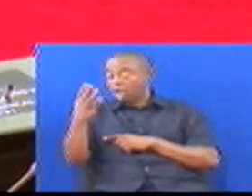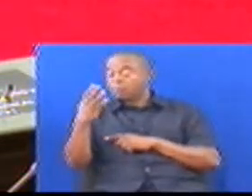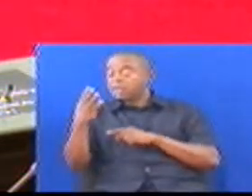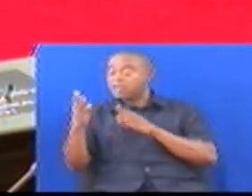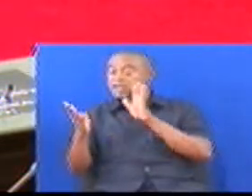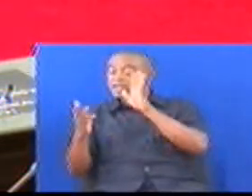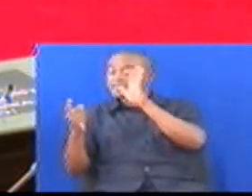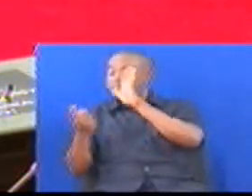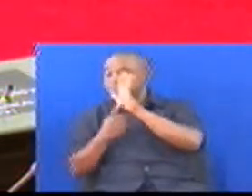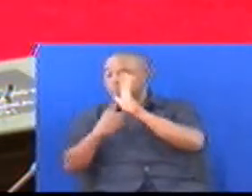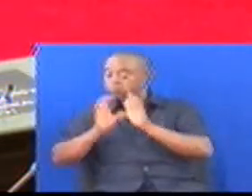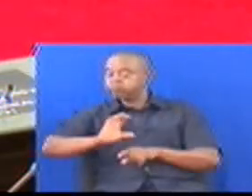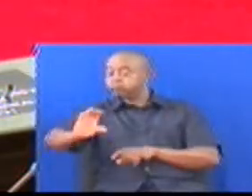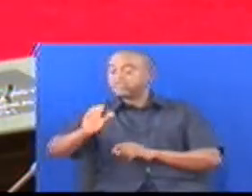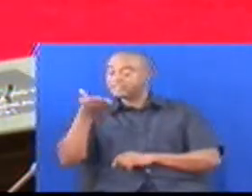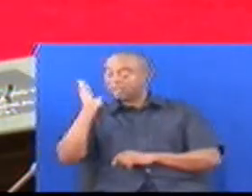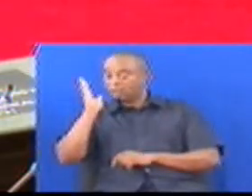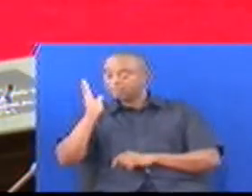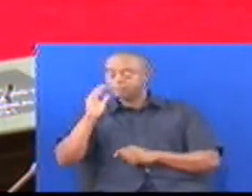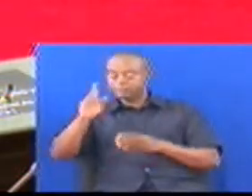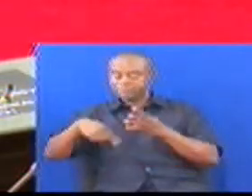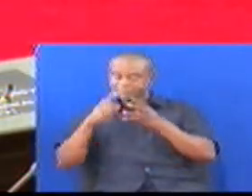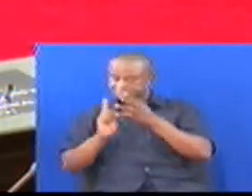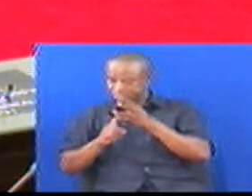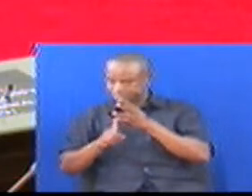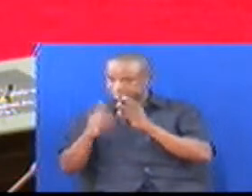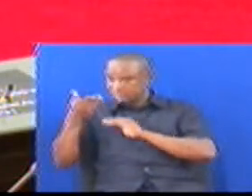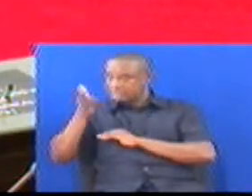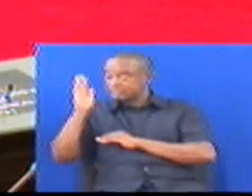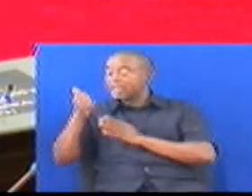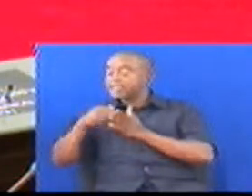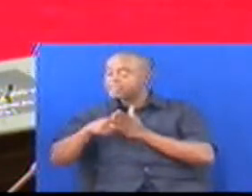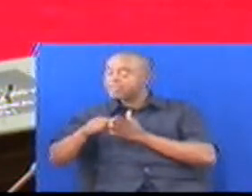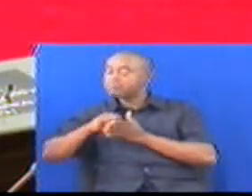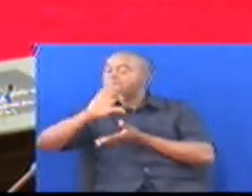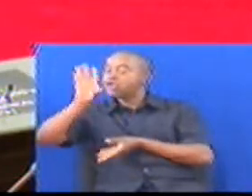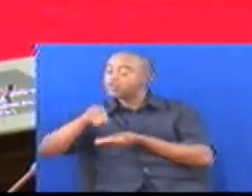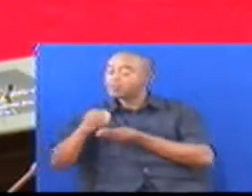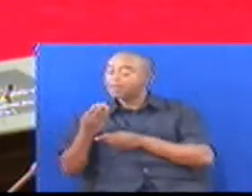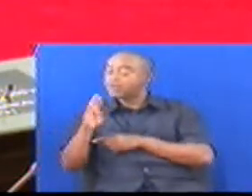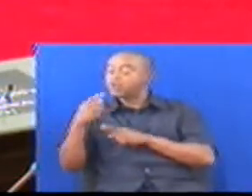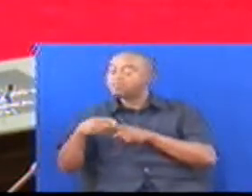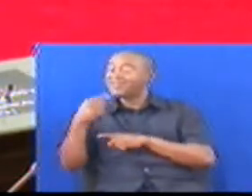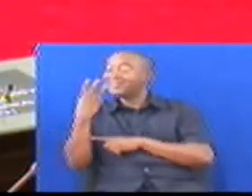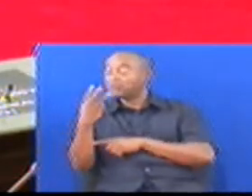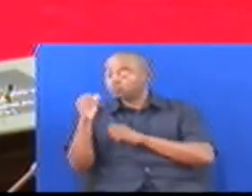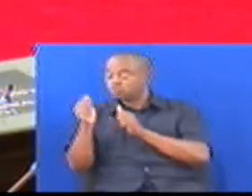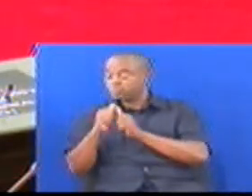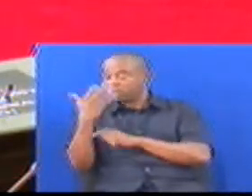346.01 zimetolewa. Nne, serikali imelipa jumla ya shilingi bilioni